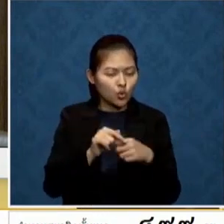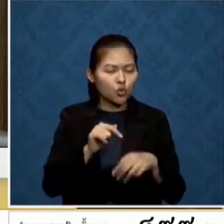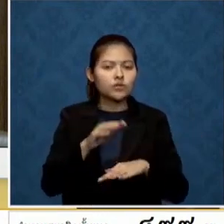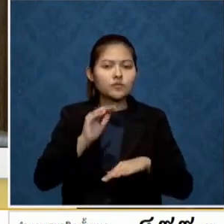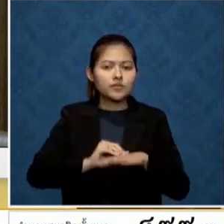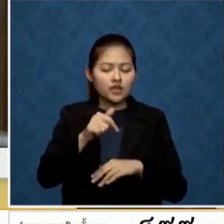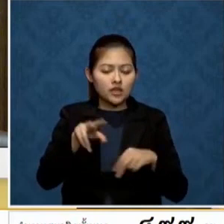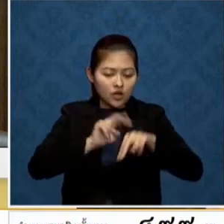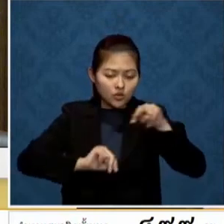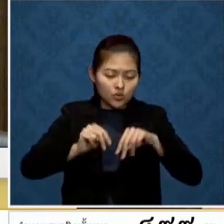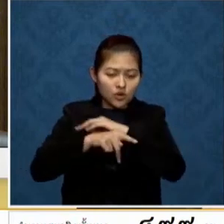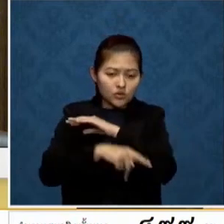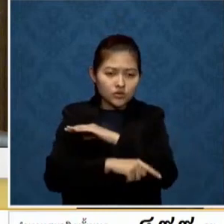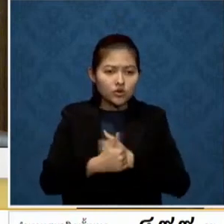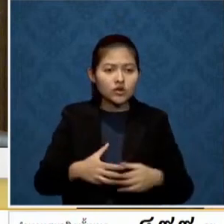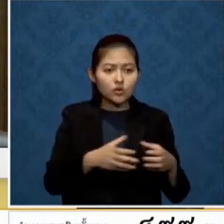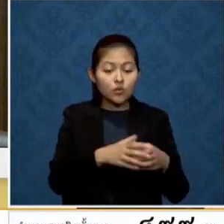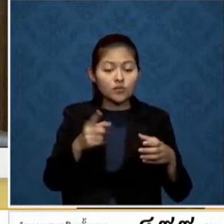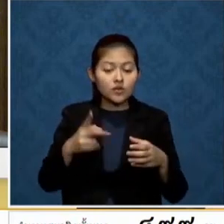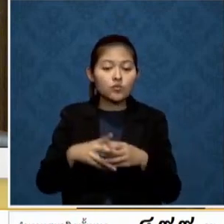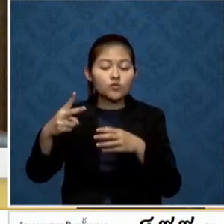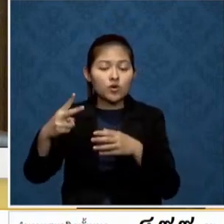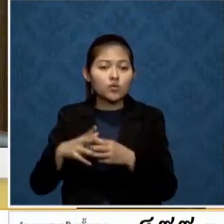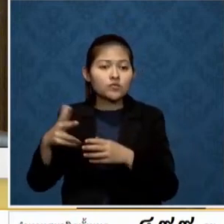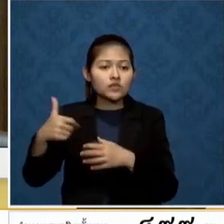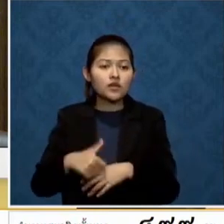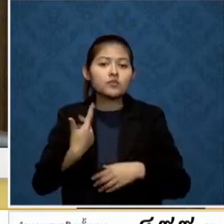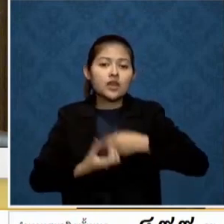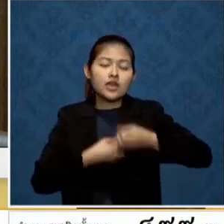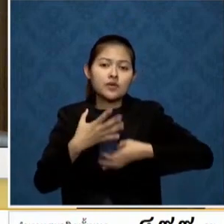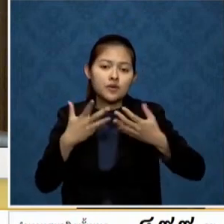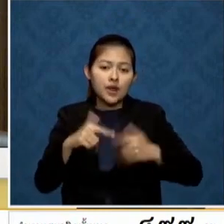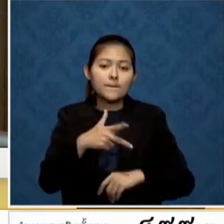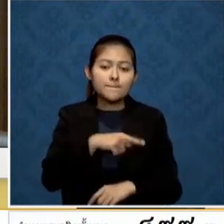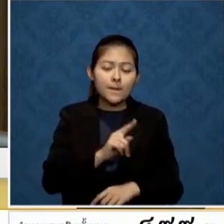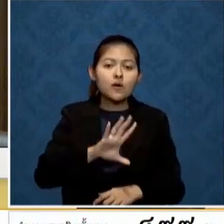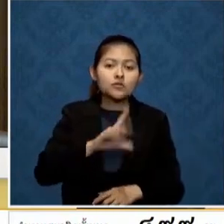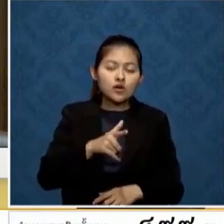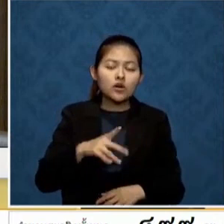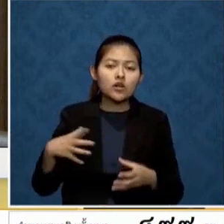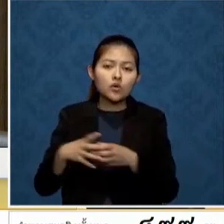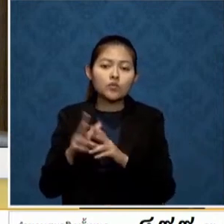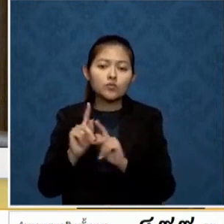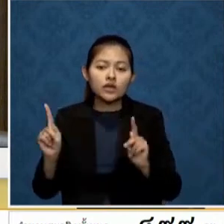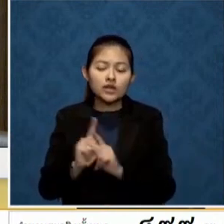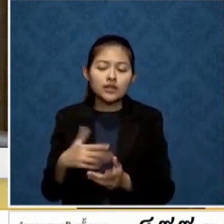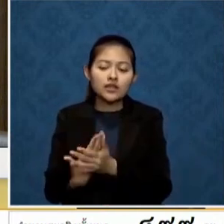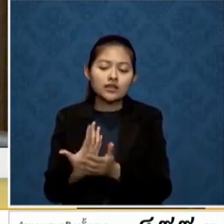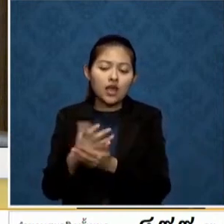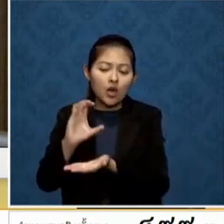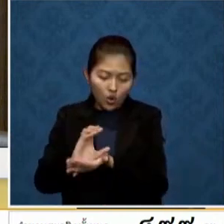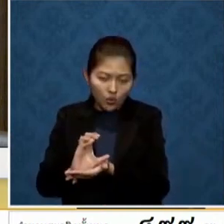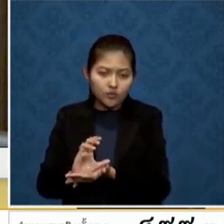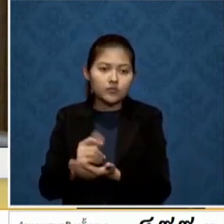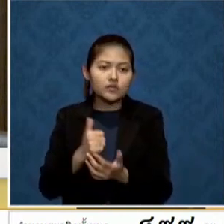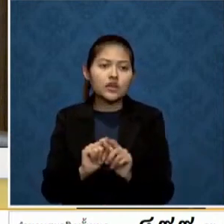ตรวจสอบการทุจริต 2คณะก็คิดว่าหลายท่านได้อภิปรายไปแล้วก็คือคณะกรรมาธิการเกี่ยวกับปปชแล้วก็คณะกรรมาธิการเกี่ยวกับการติดตามงบประมาณแต่